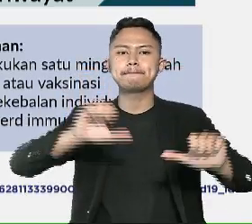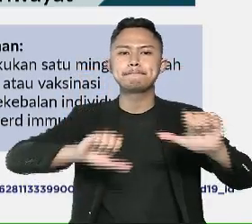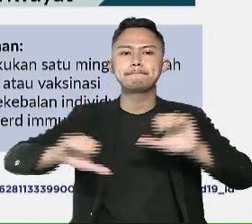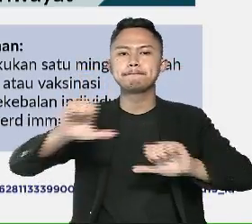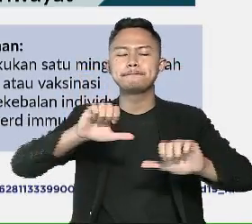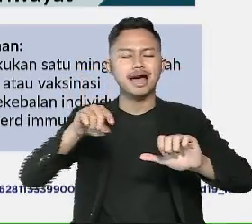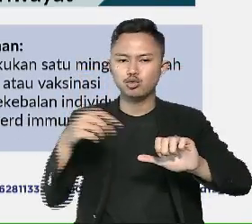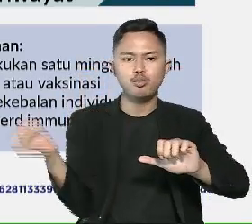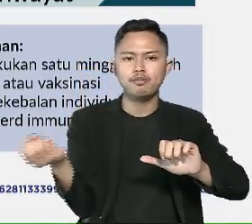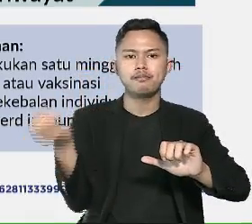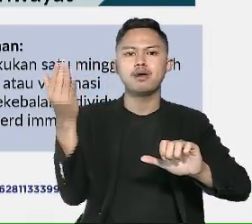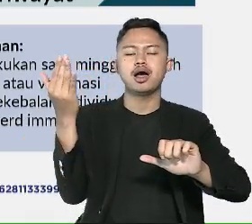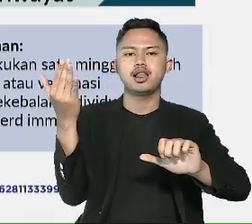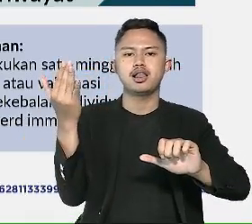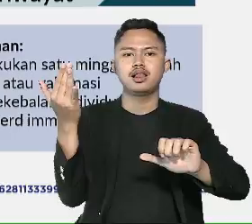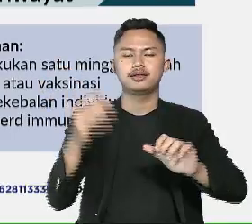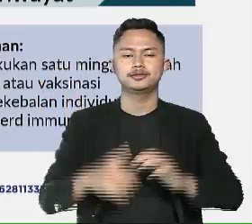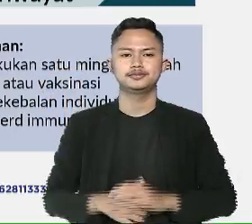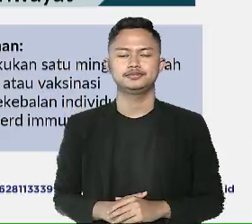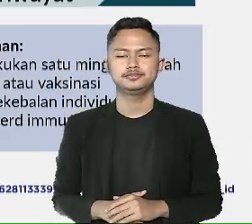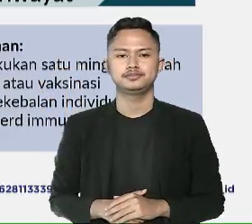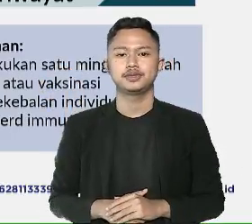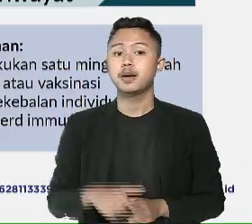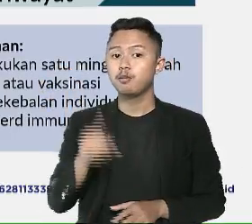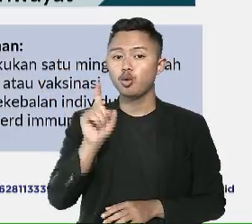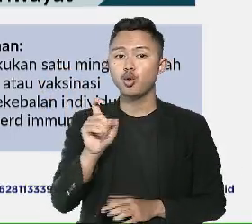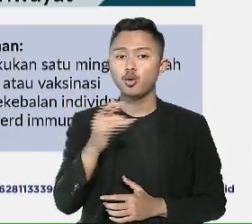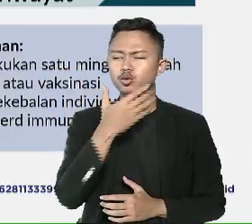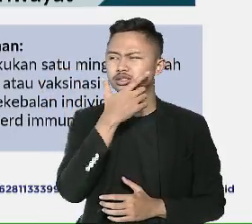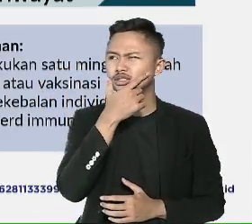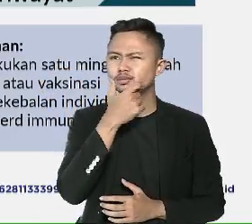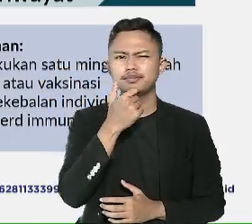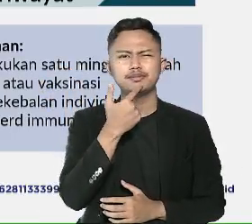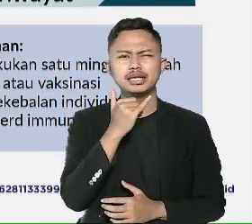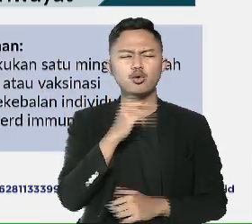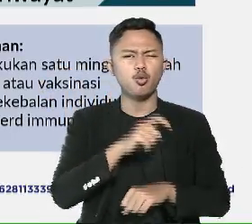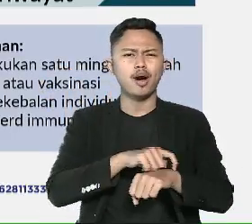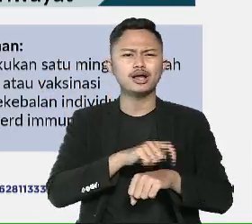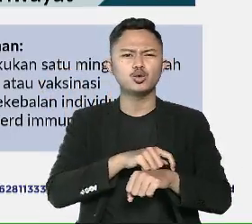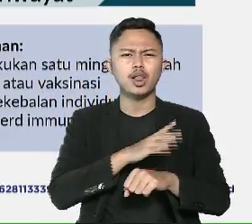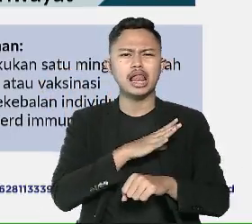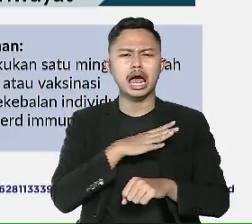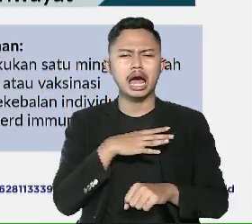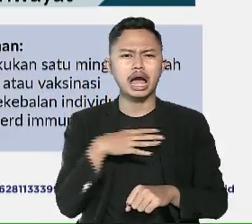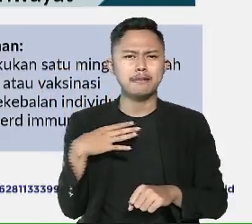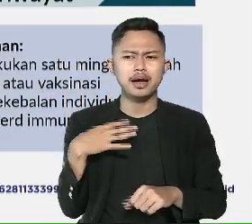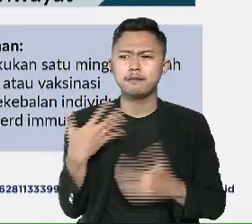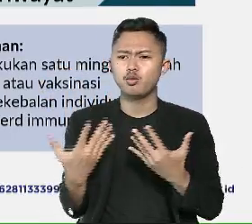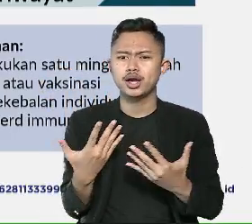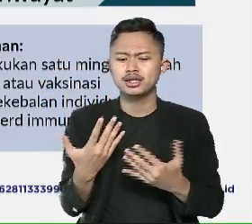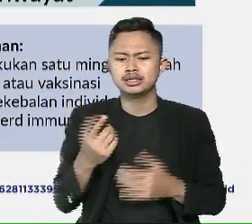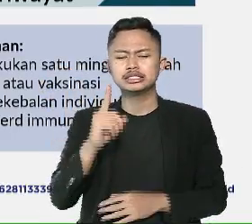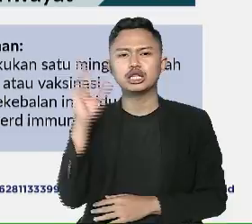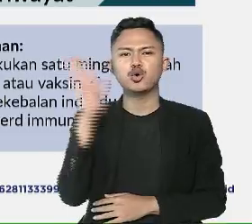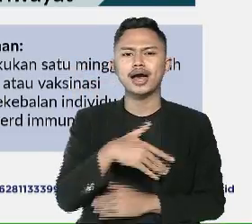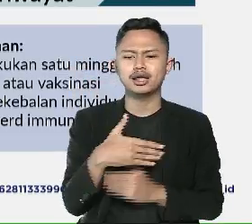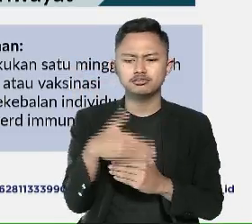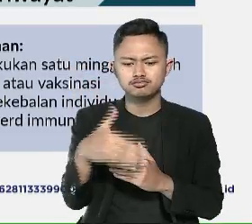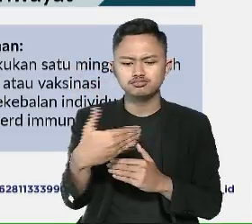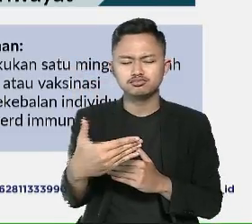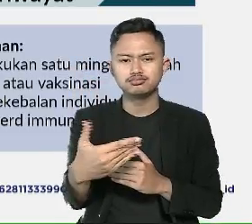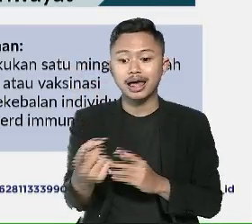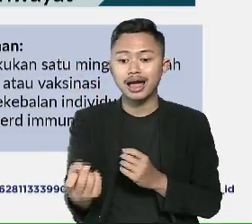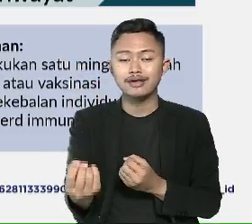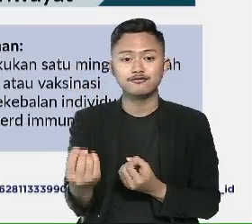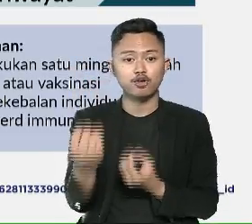pengolahan spesimen hasil swab dan membutuhkan durasi yang cukup lama hingga 1 kali 24 jam untuk